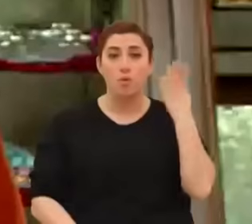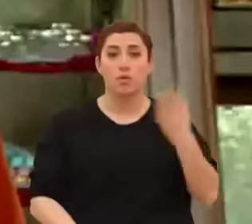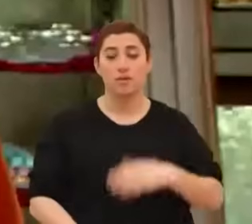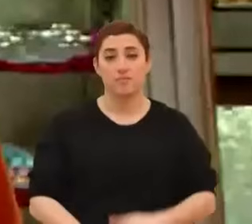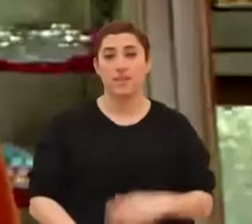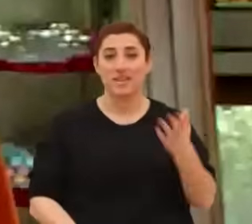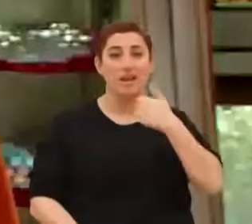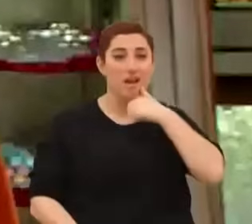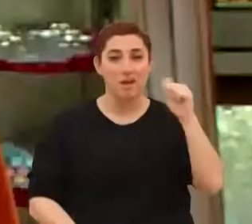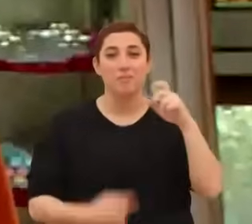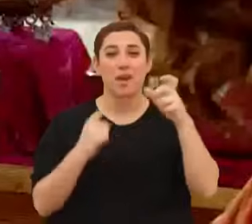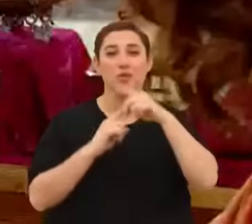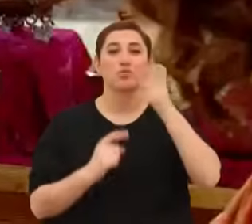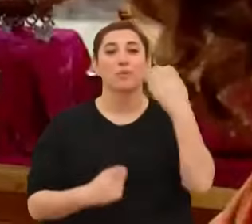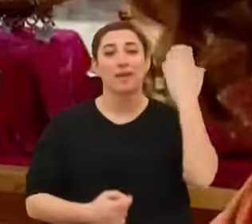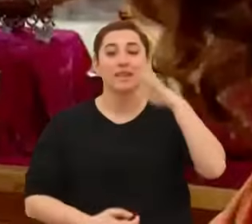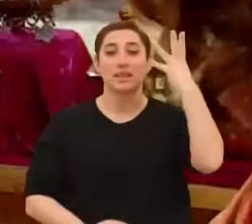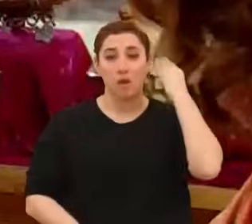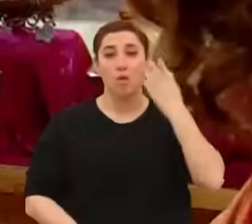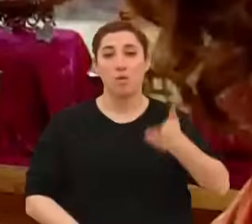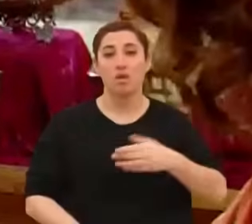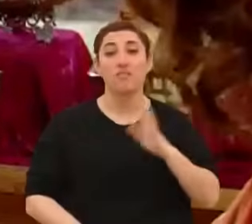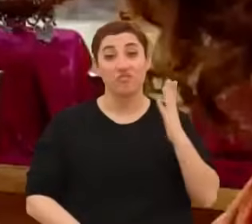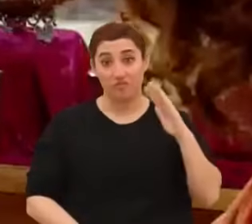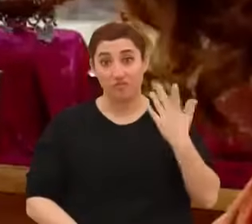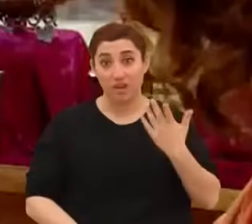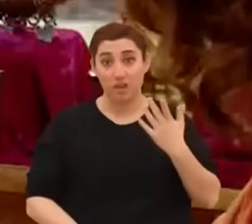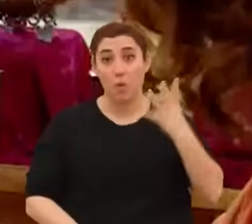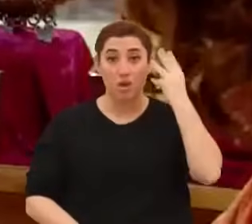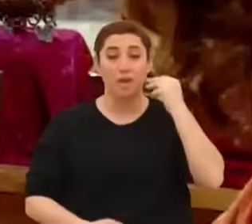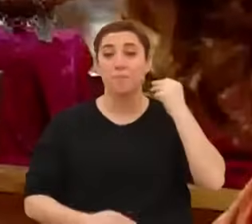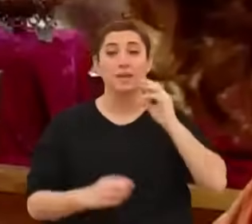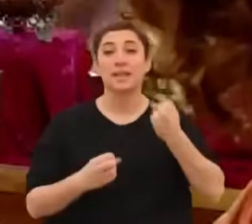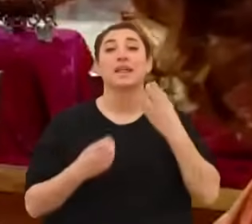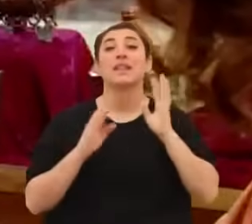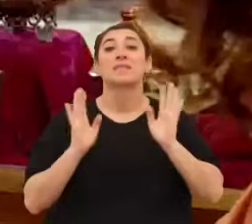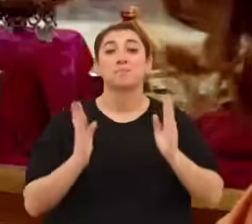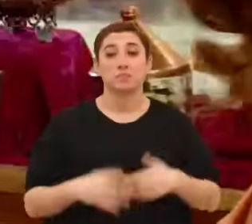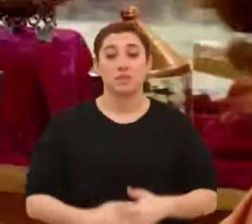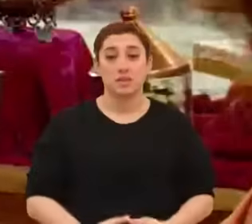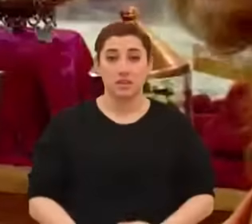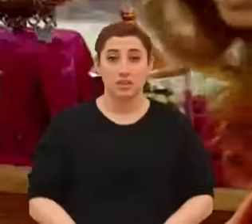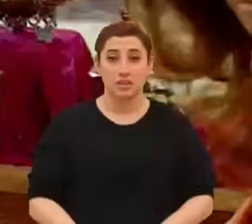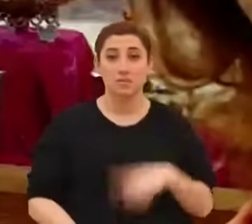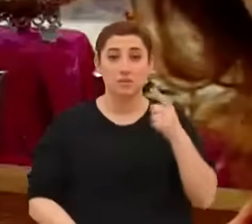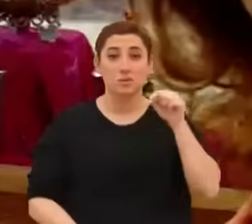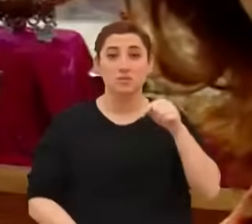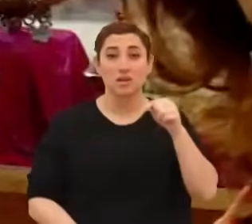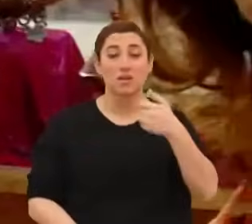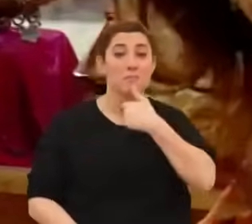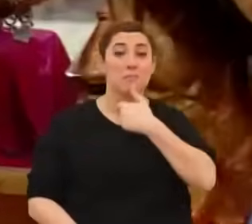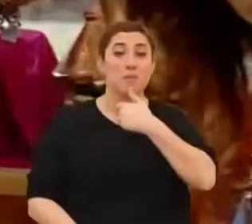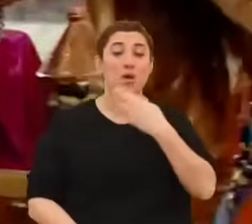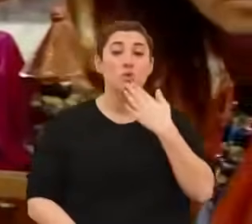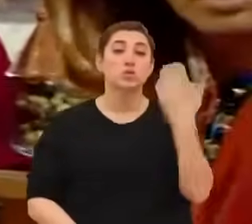yani. Hani abimin Ergun'u bulmaya gittiğini öğrendi. Aa. Ve de öğrenmekle kalmayayım. Bir de üstelik yani